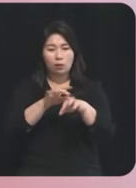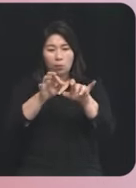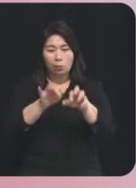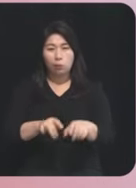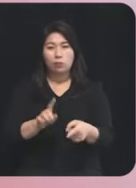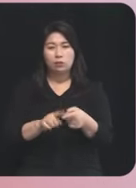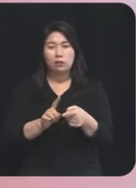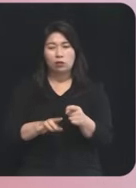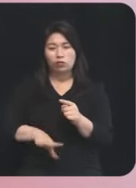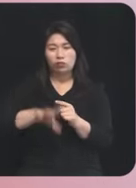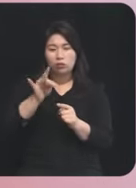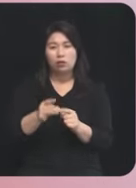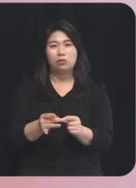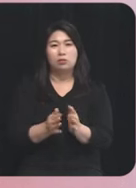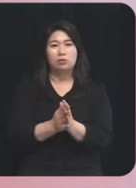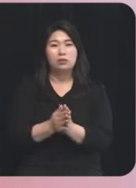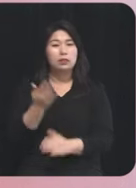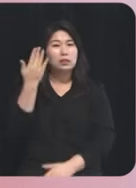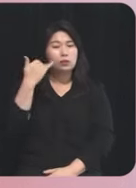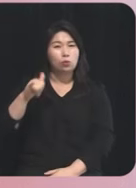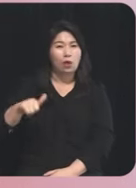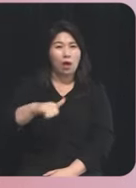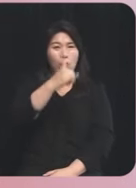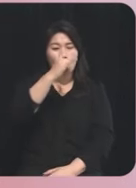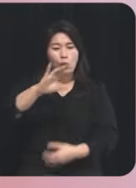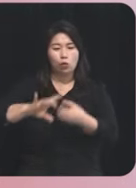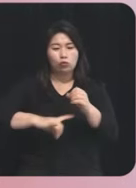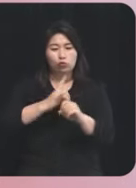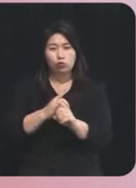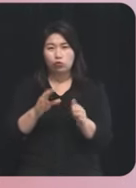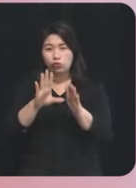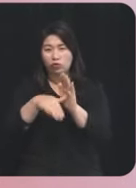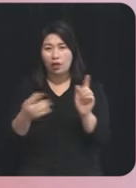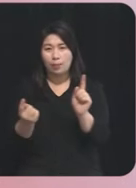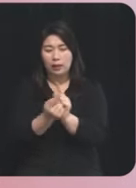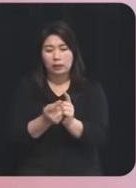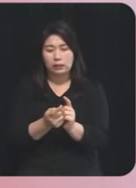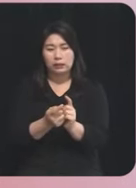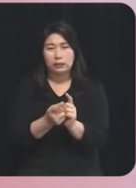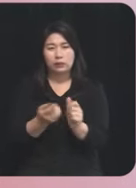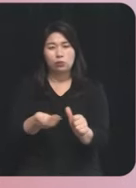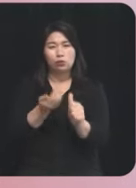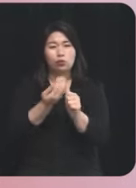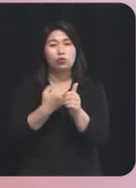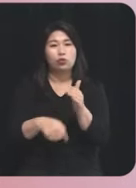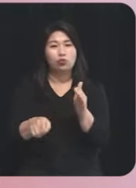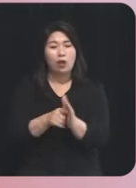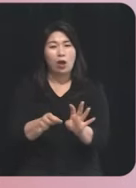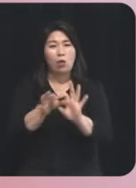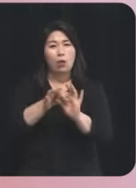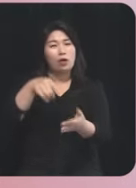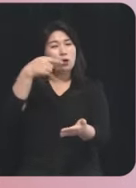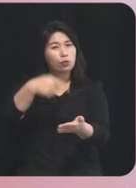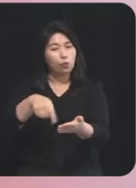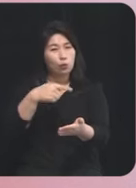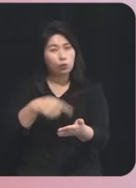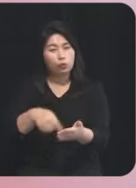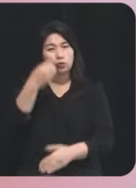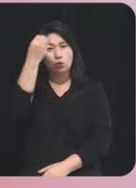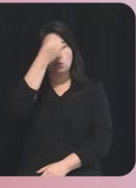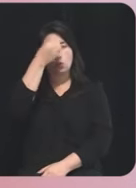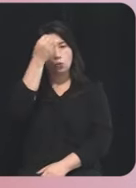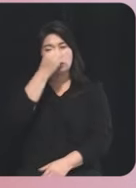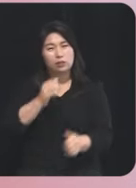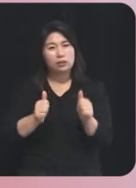추진하겠습니다. 기존 항공과 우주 항공 시대에 맞는 인재 육성을 위해 관련된 교육 고등기관